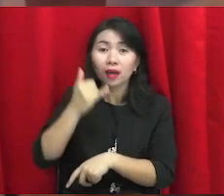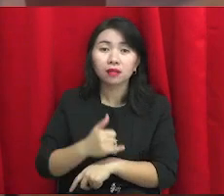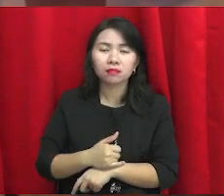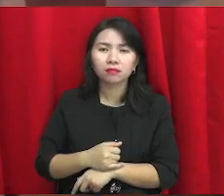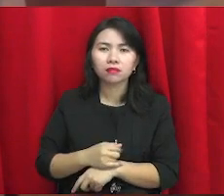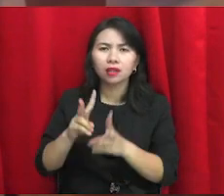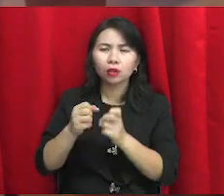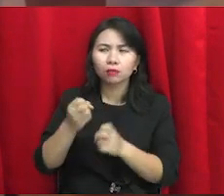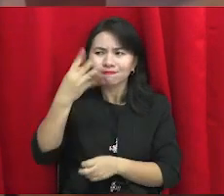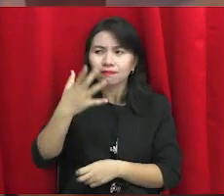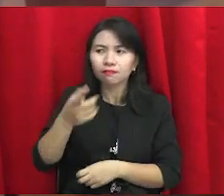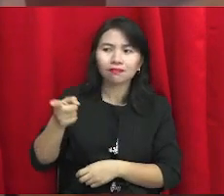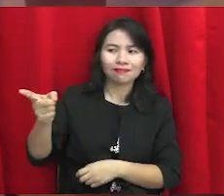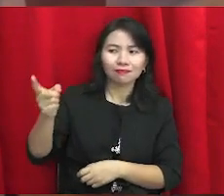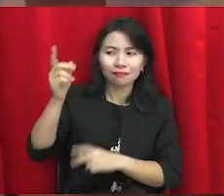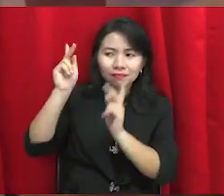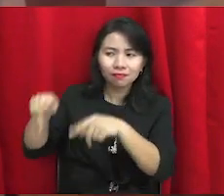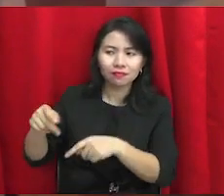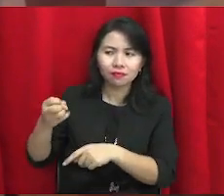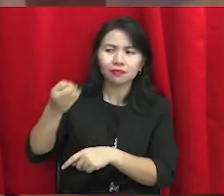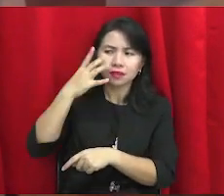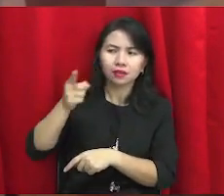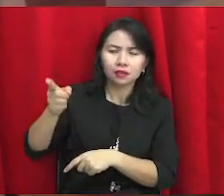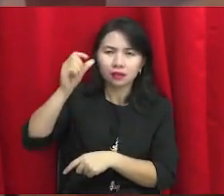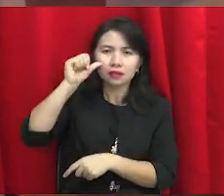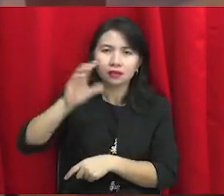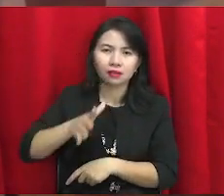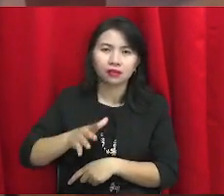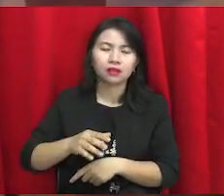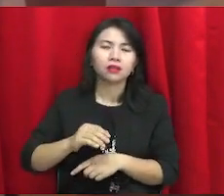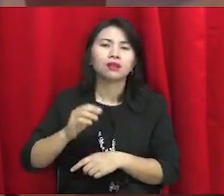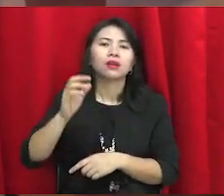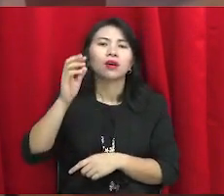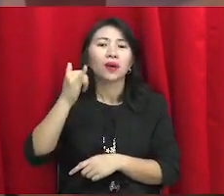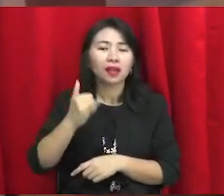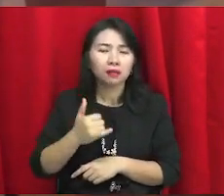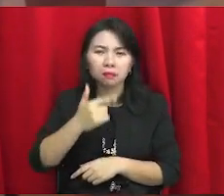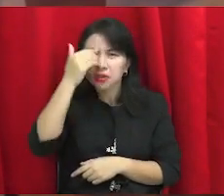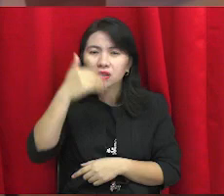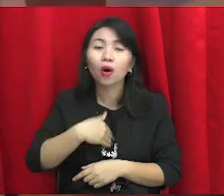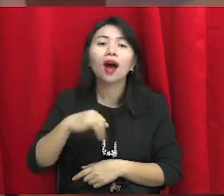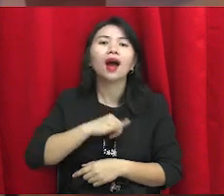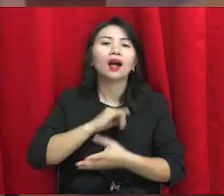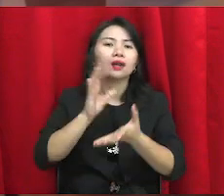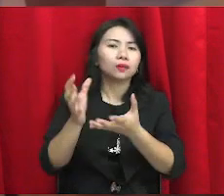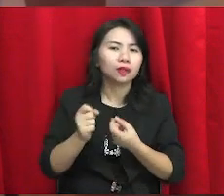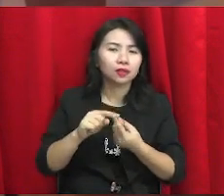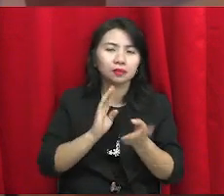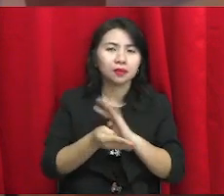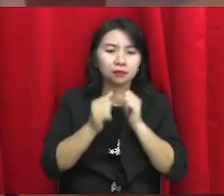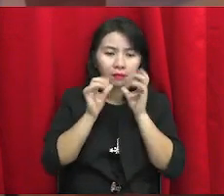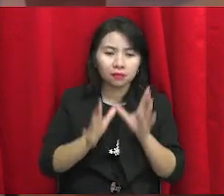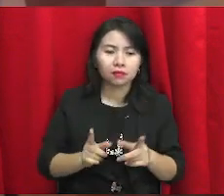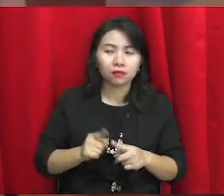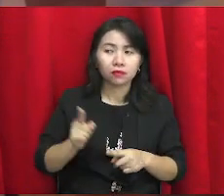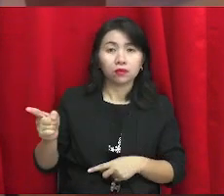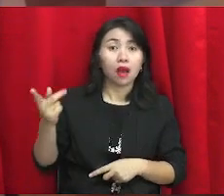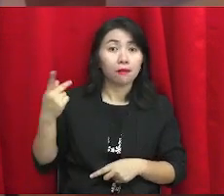pangit yung lalaki o pangit yung babae, eh kasi gusto ko maging blessing sa kanya. Yeah. Meron